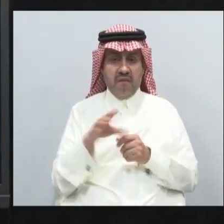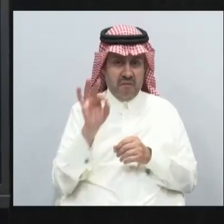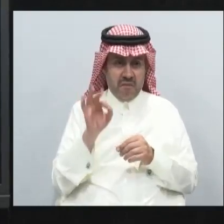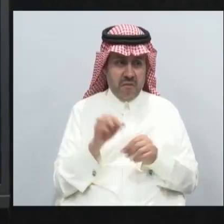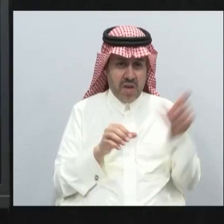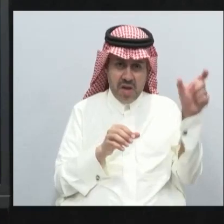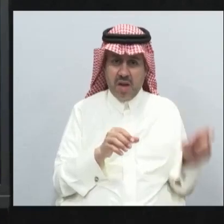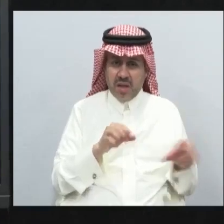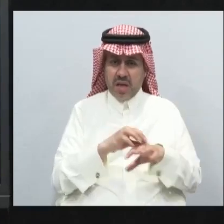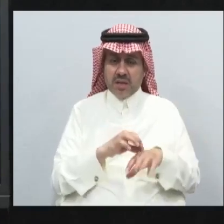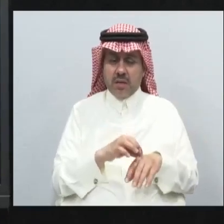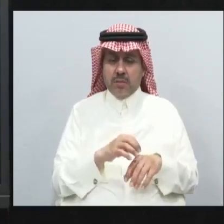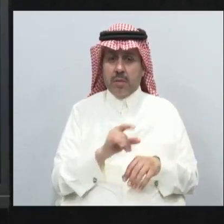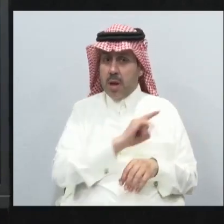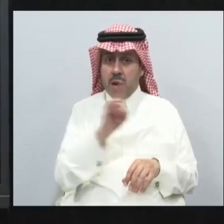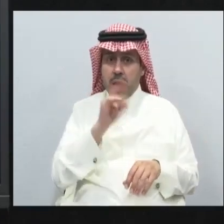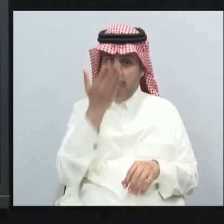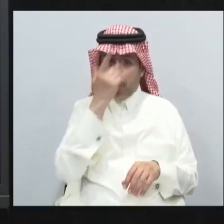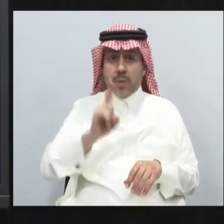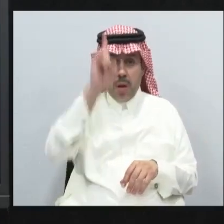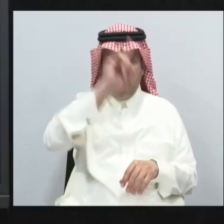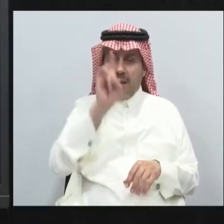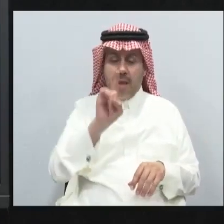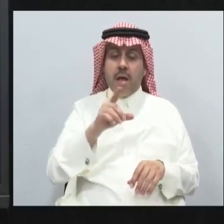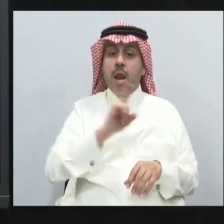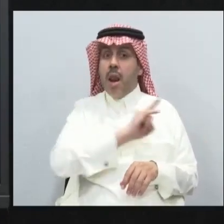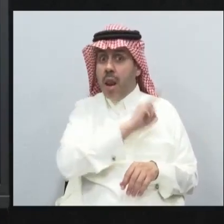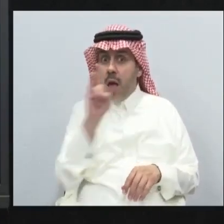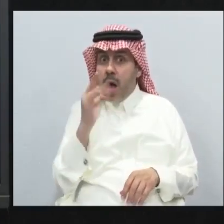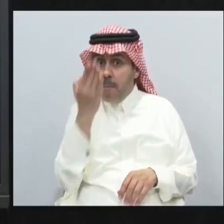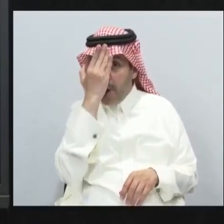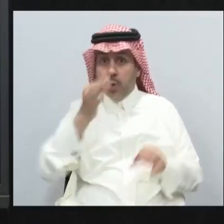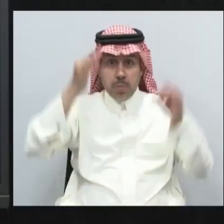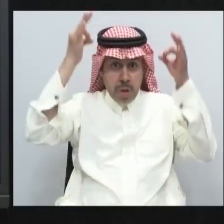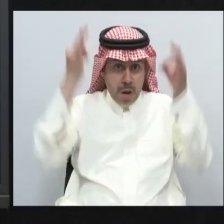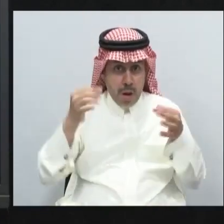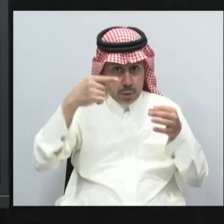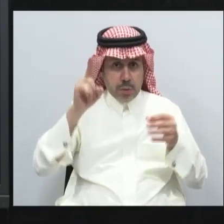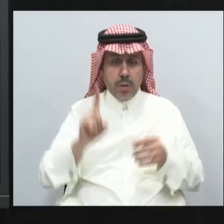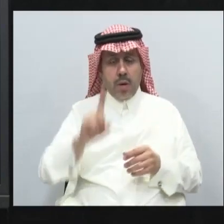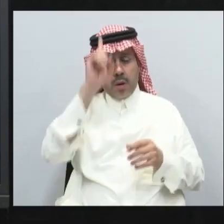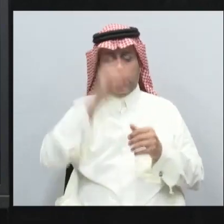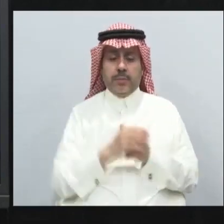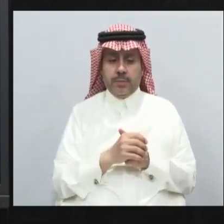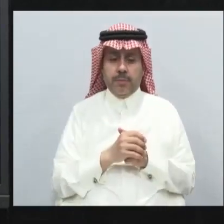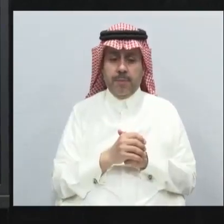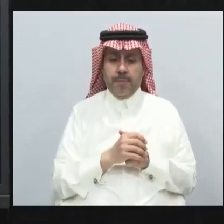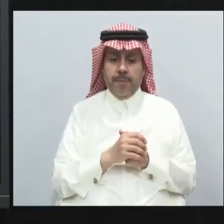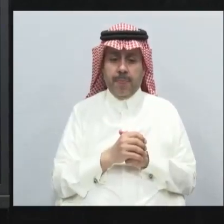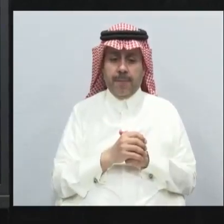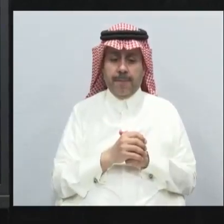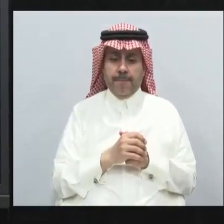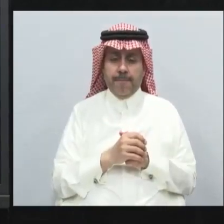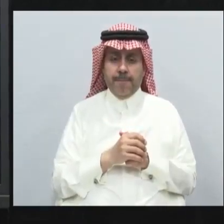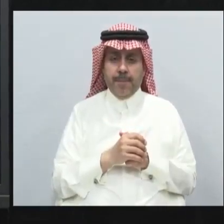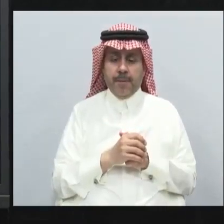الناس لا معبود الا الله وهذا خطا فهذه العباره هي اثبات لمعبودات غير الله